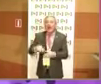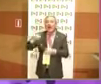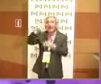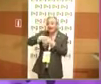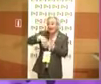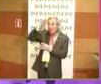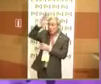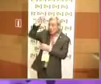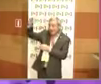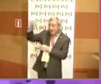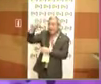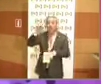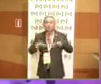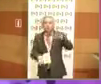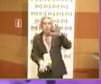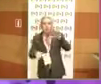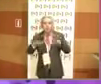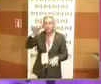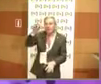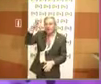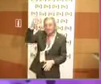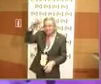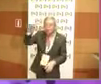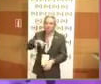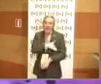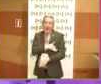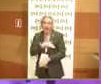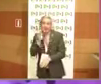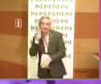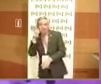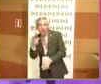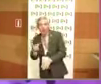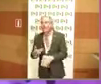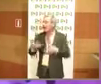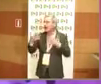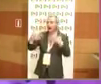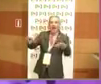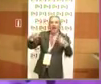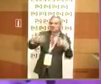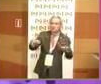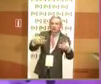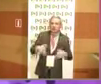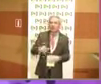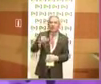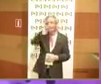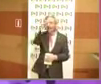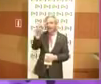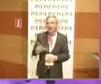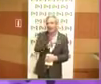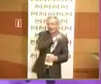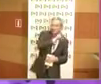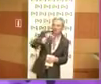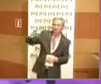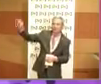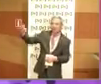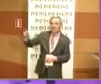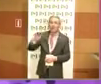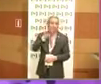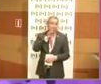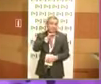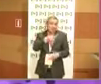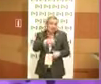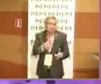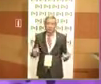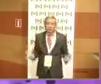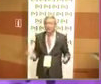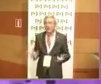università dubbi di tante studentesse e studenti che hanno ripreso ad abbandonare e a fuggire dall'Italia perché non hanno futuro. C'è